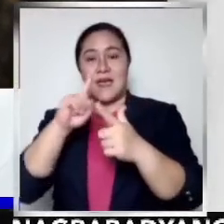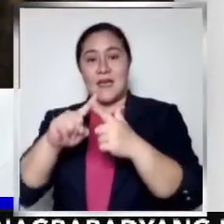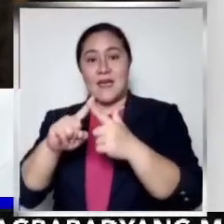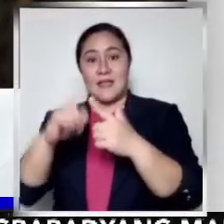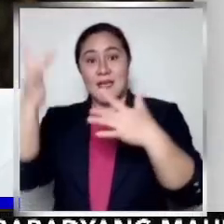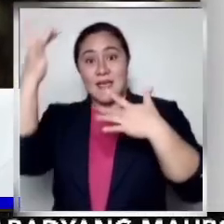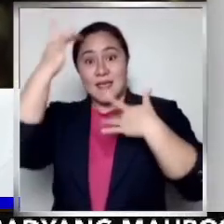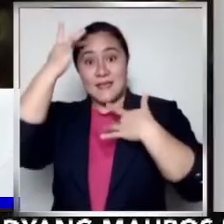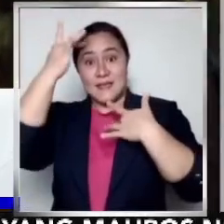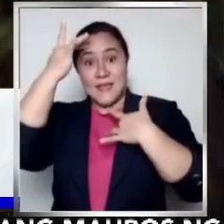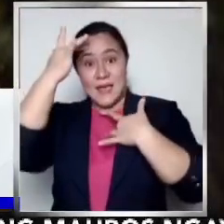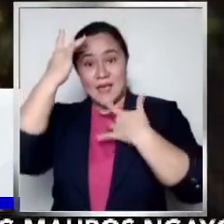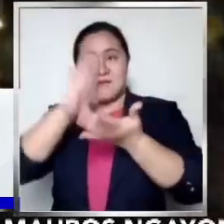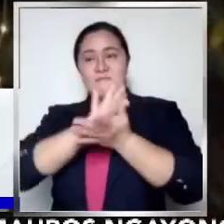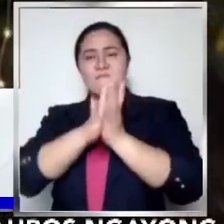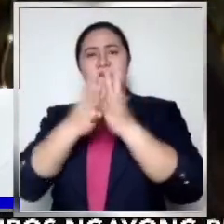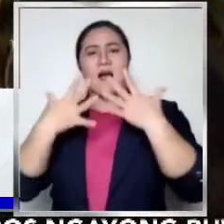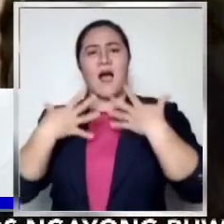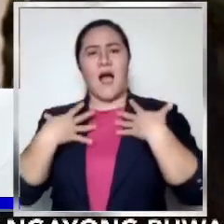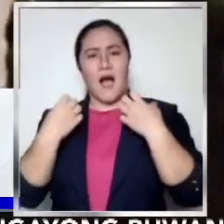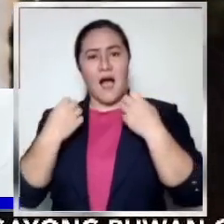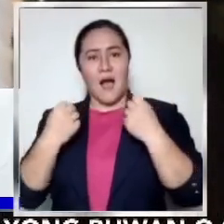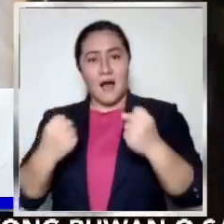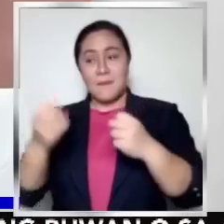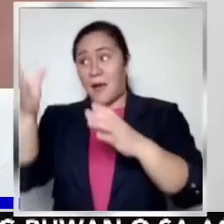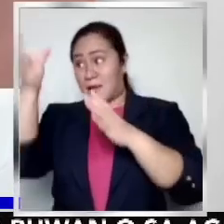sabihin ay hindi na na-detect ang cancer sa kanyang